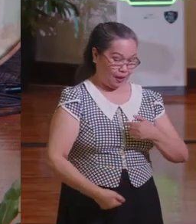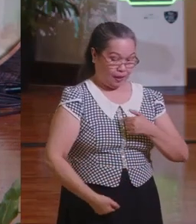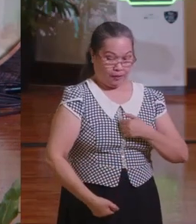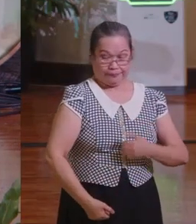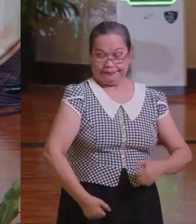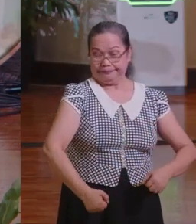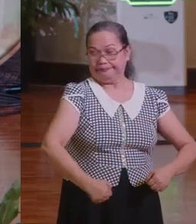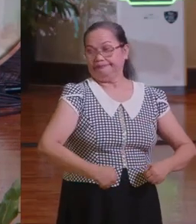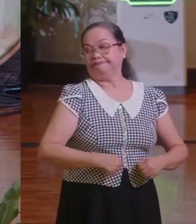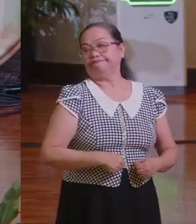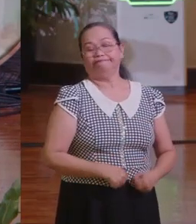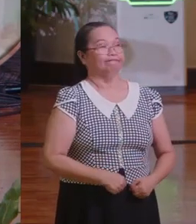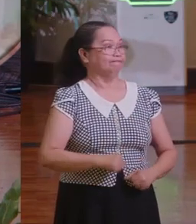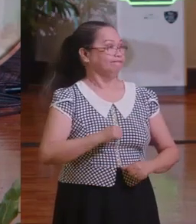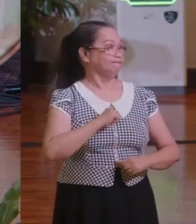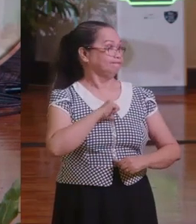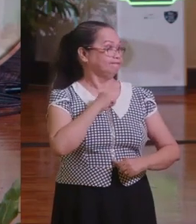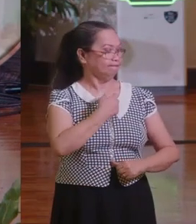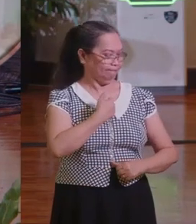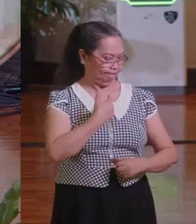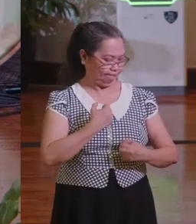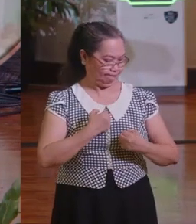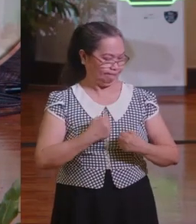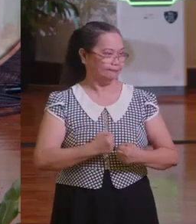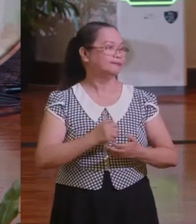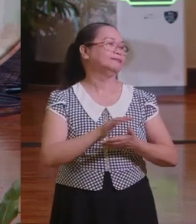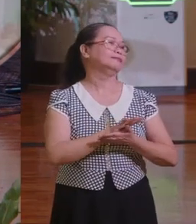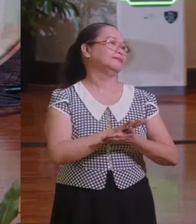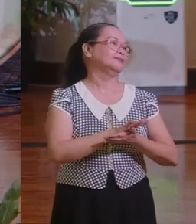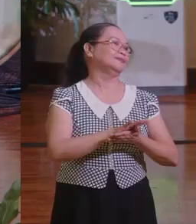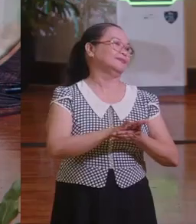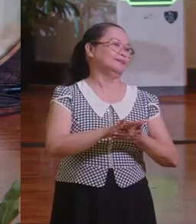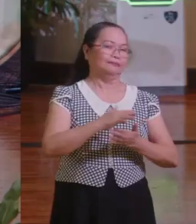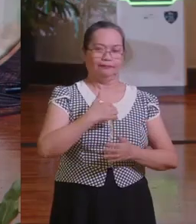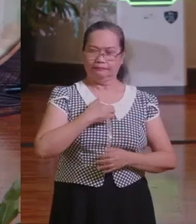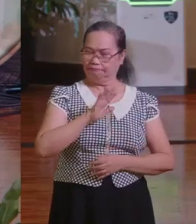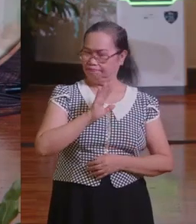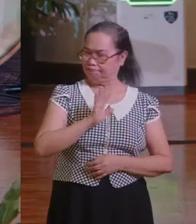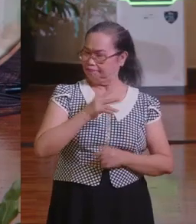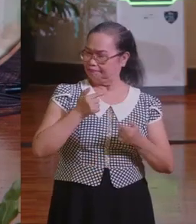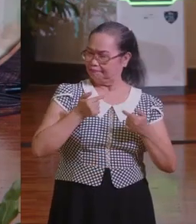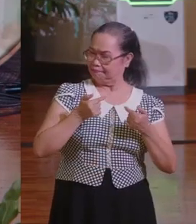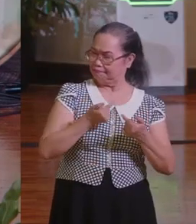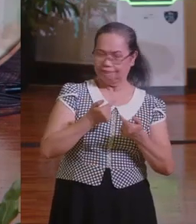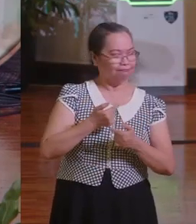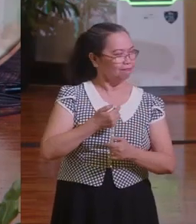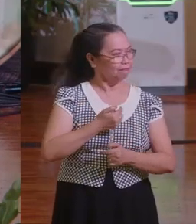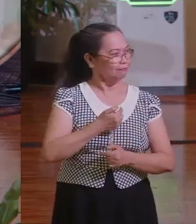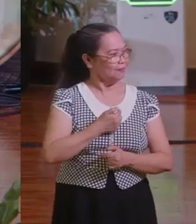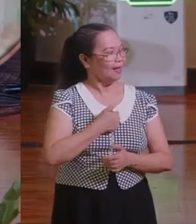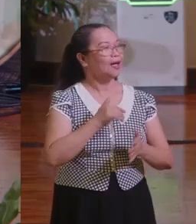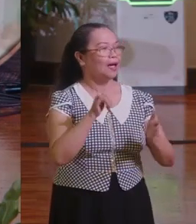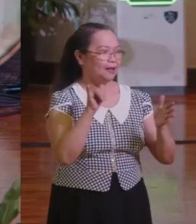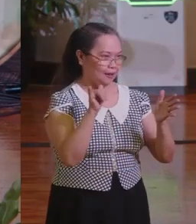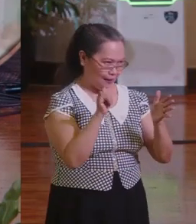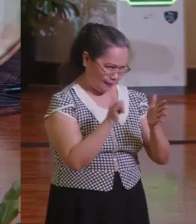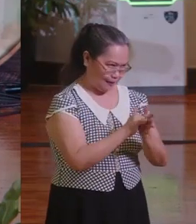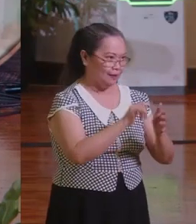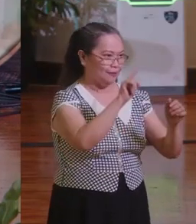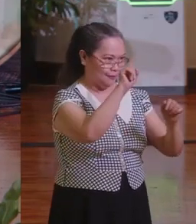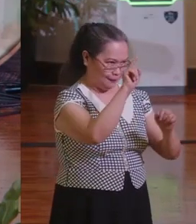nakatayo, sila ay matibay, hindi ako magkakasala ng ganyan, sila ang